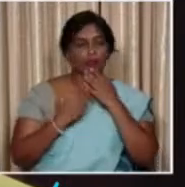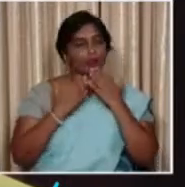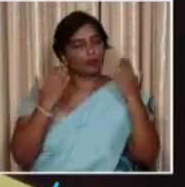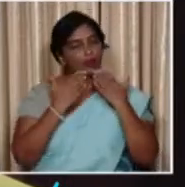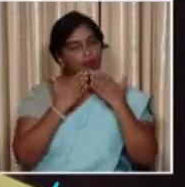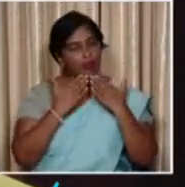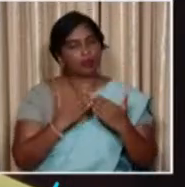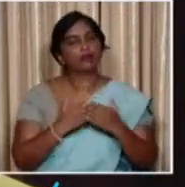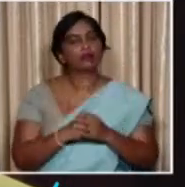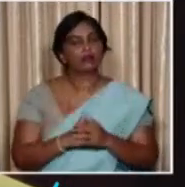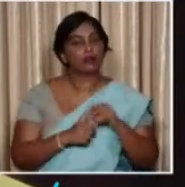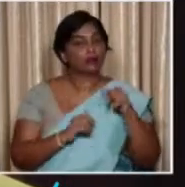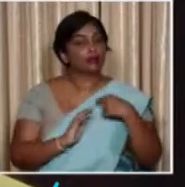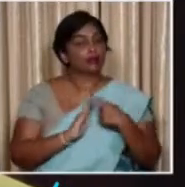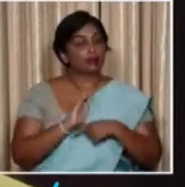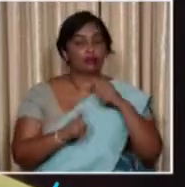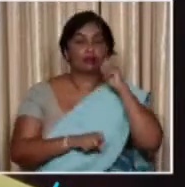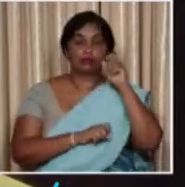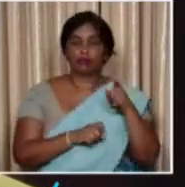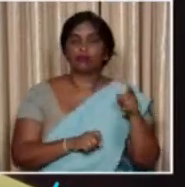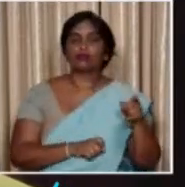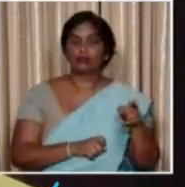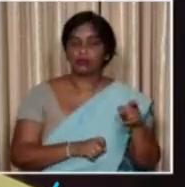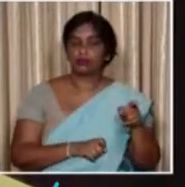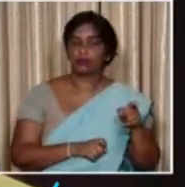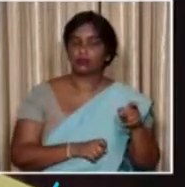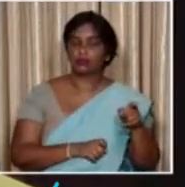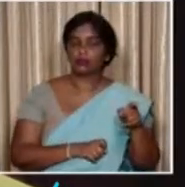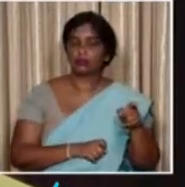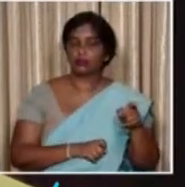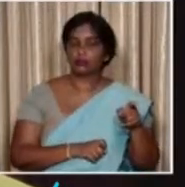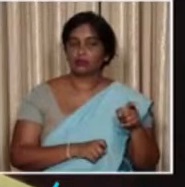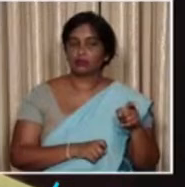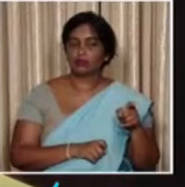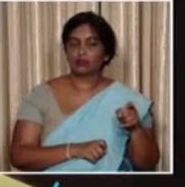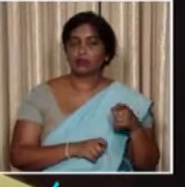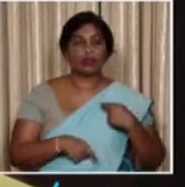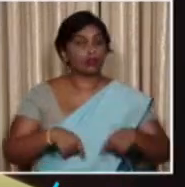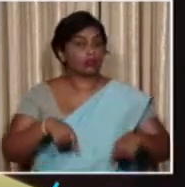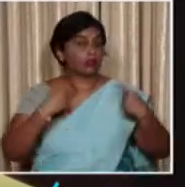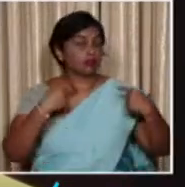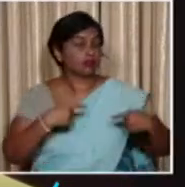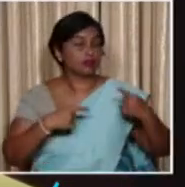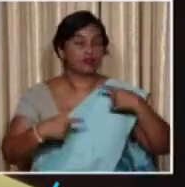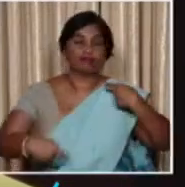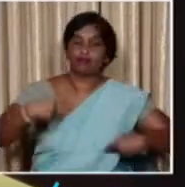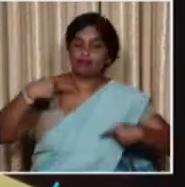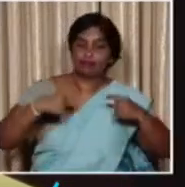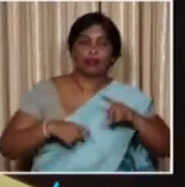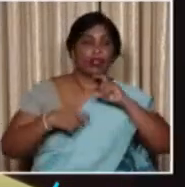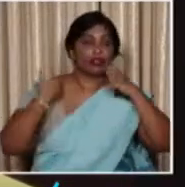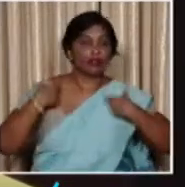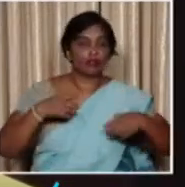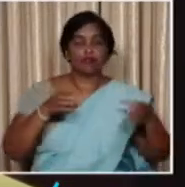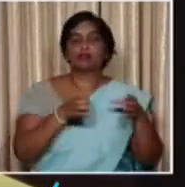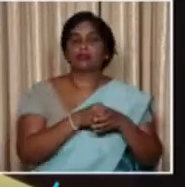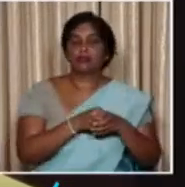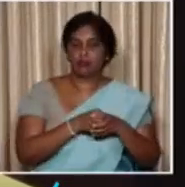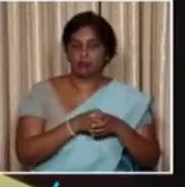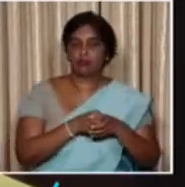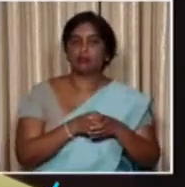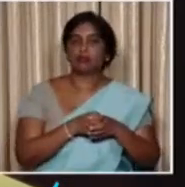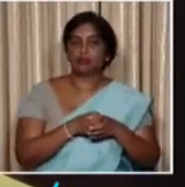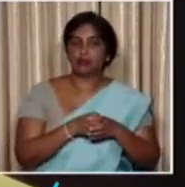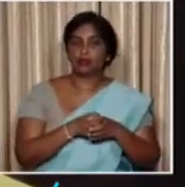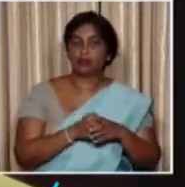ස්තුතිය මේ රටේ ජනතාව වෙනුවෙන් මේ තර්ක විතර්ක ඉදිරිපත් කරපු නීති මණ්ඩලයටත්, ඒ